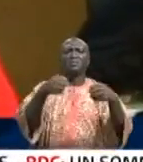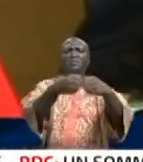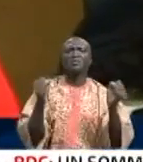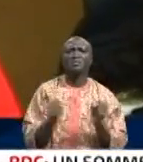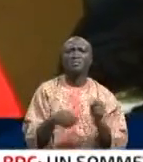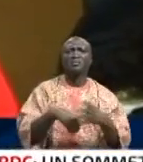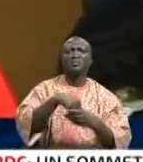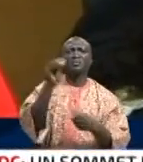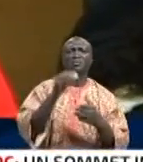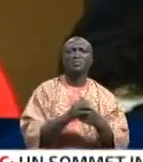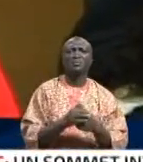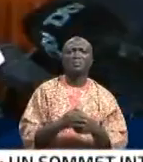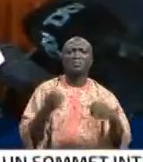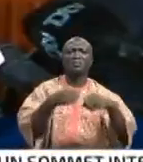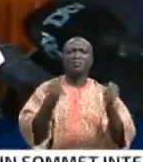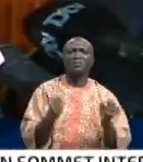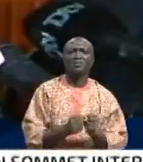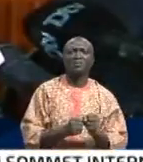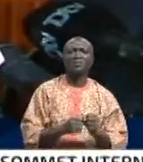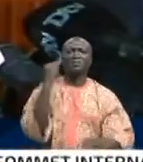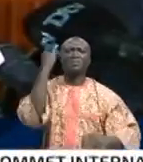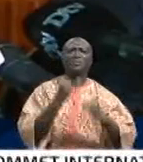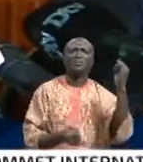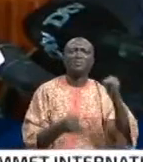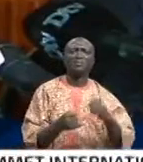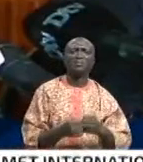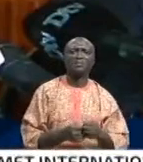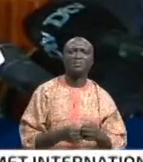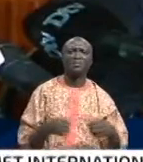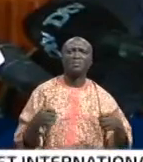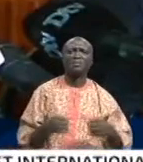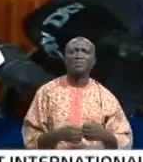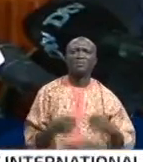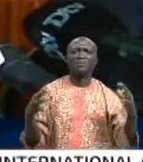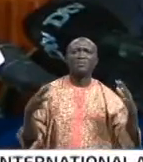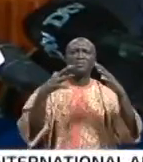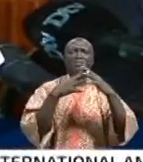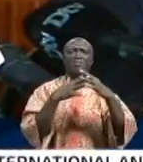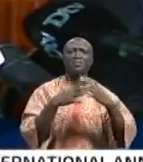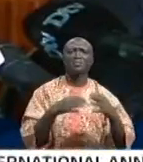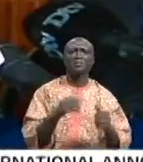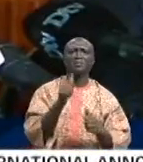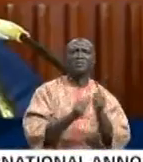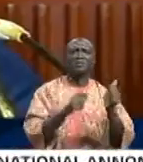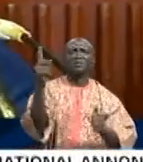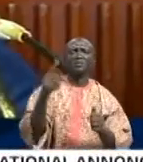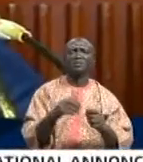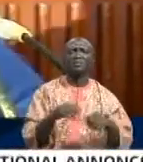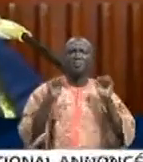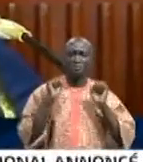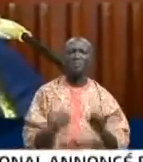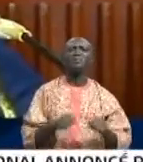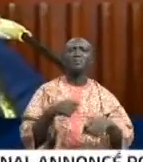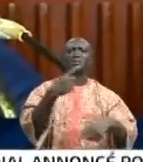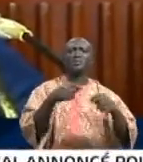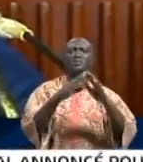ressortir du stade c'est à dire à la fin du match que tout le monde puisse rentrer tranquillement sans qu'il y ait des bousculades nous avons